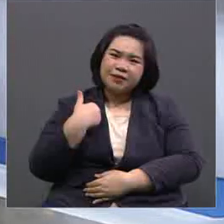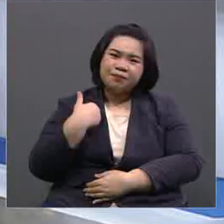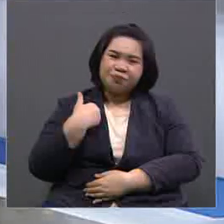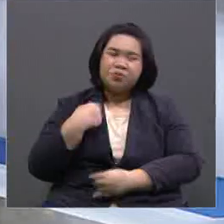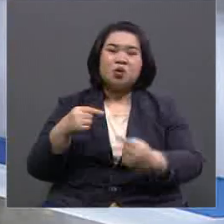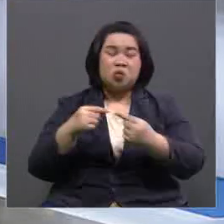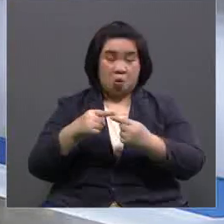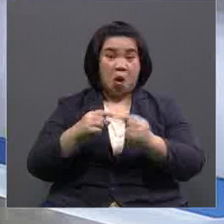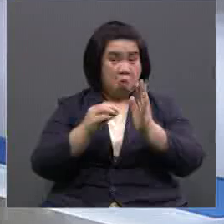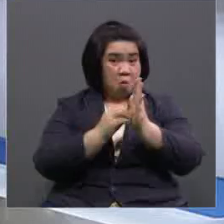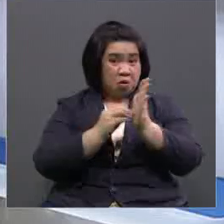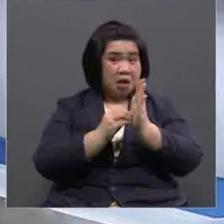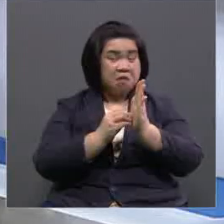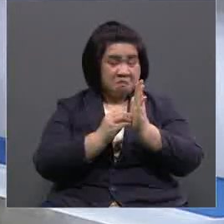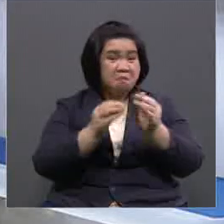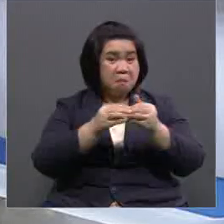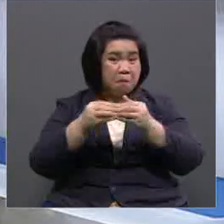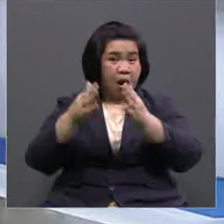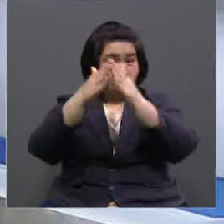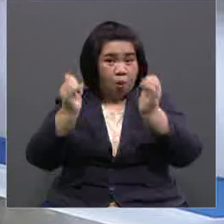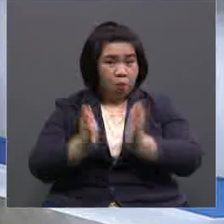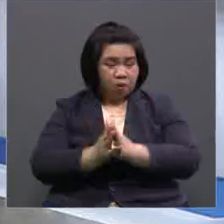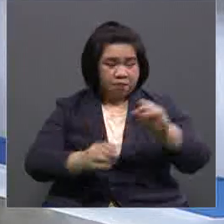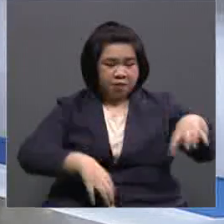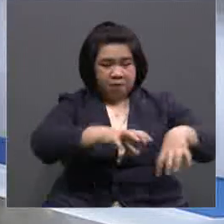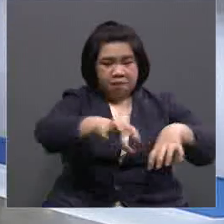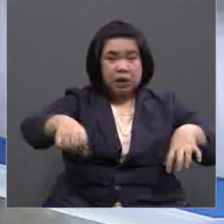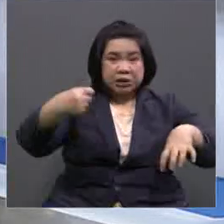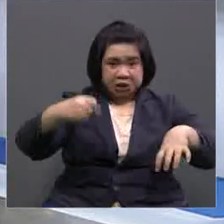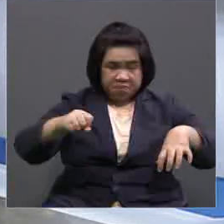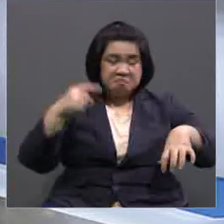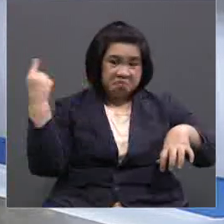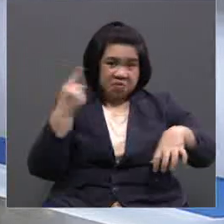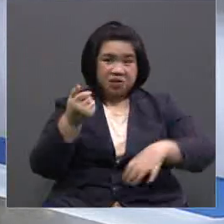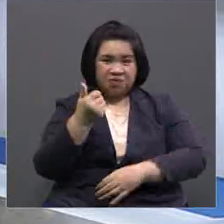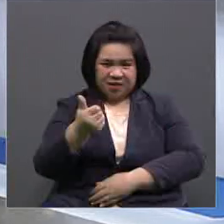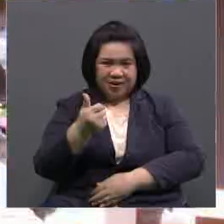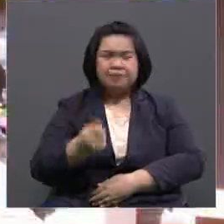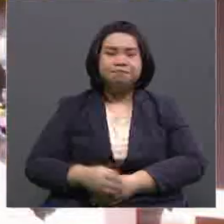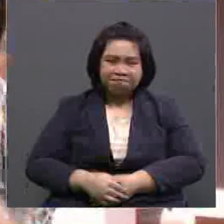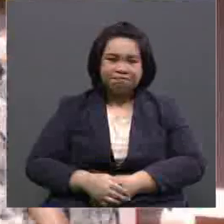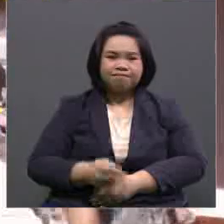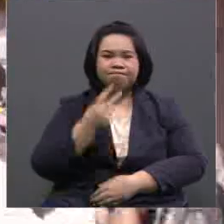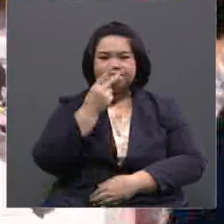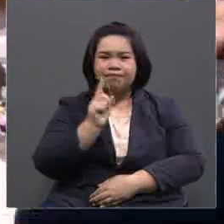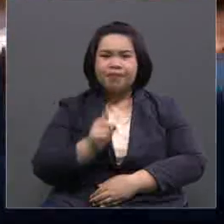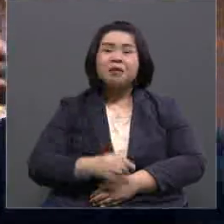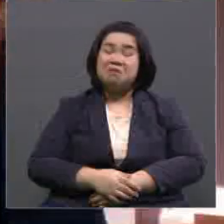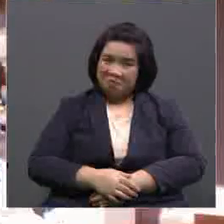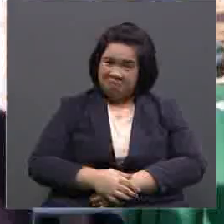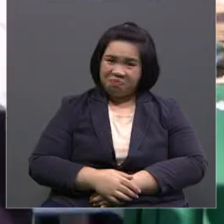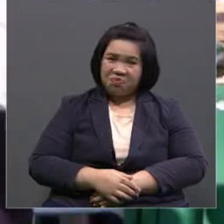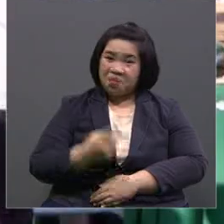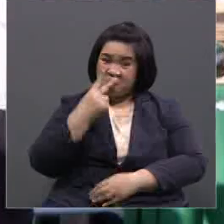าล Colorful Bangkok คือพาไหว้พระ10วัดเสริมการท่องเที่ยวสร้างสรรค์กันด้วยนะคะเพราะฉะนั้นเนี่ยก็จะเห็นหลายคนแหละฟีเ